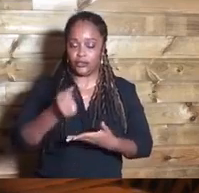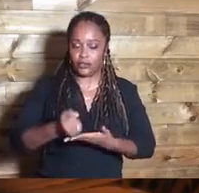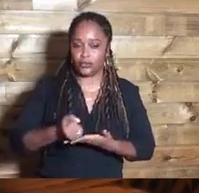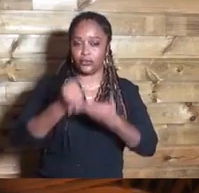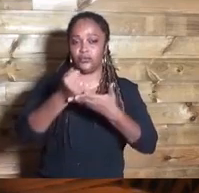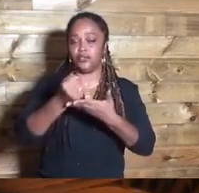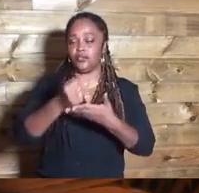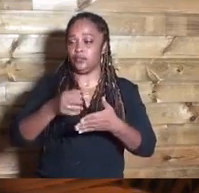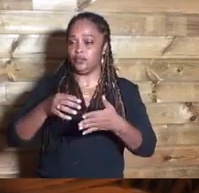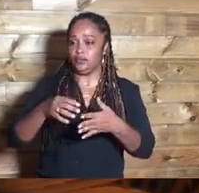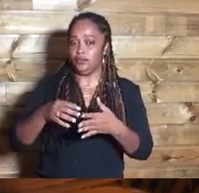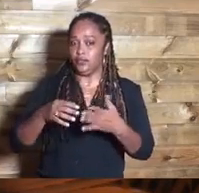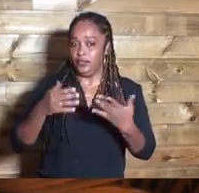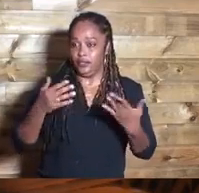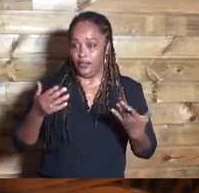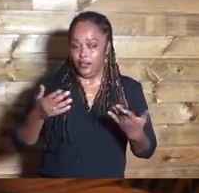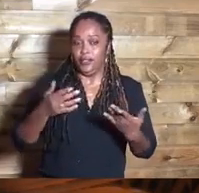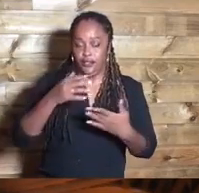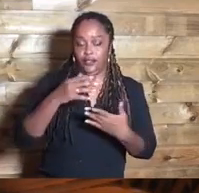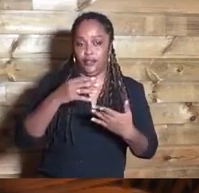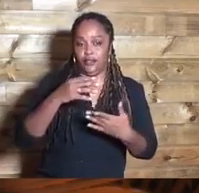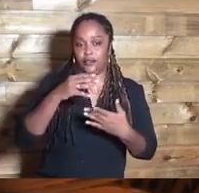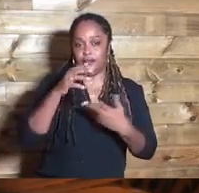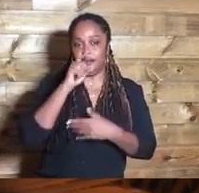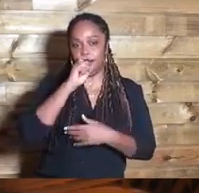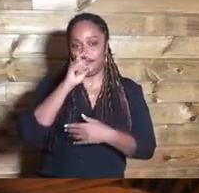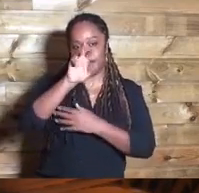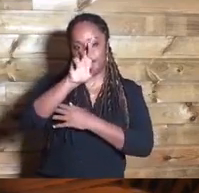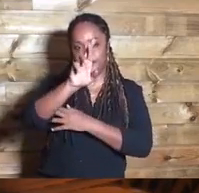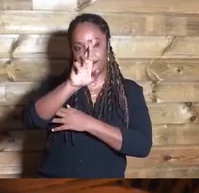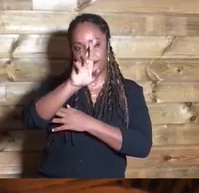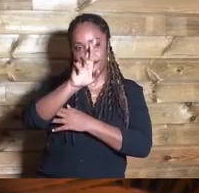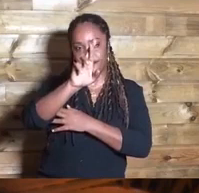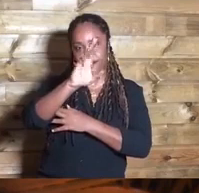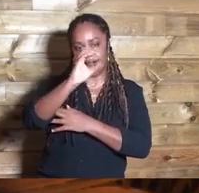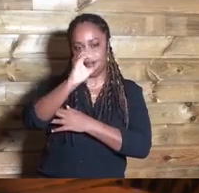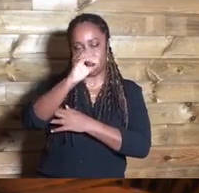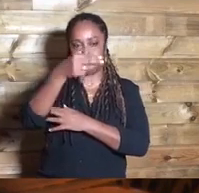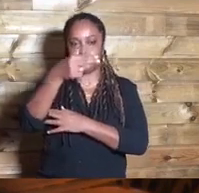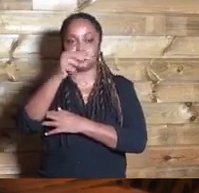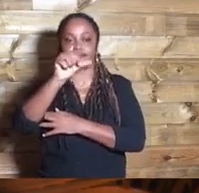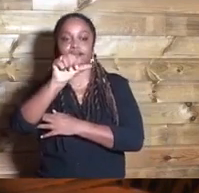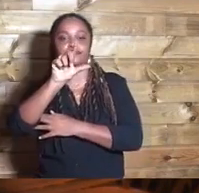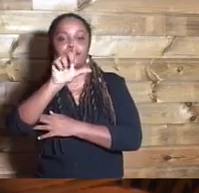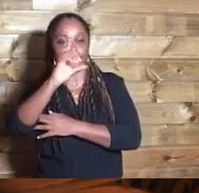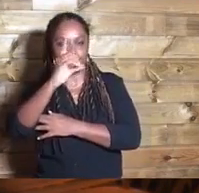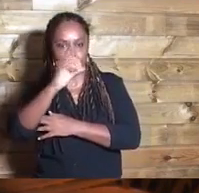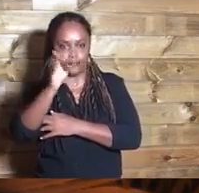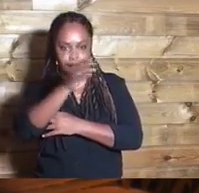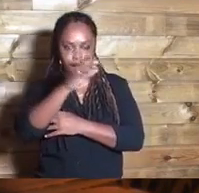Ronald, parce que Ronald Sombourg qui impressionnait moi, qu'a dit, l'a fait l'Ivaï